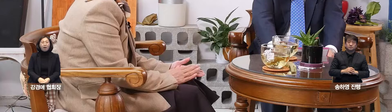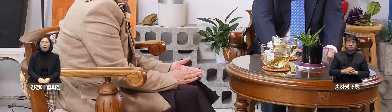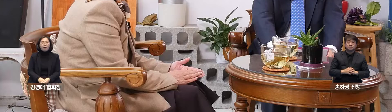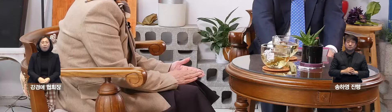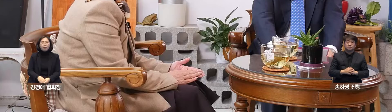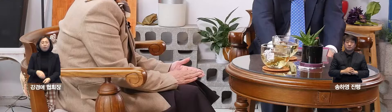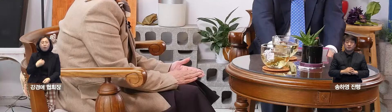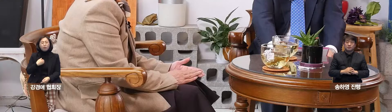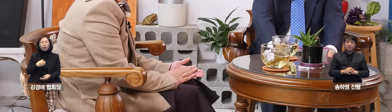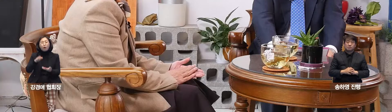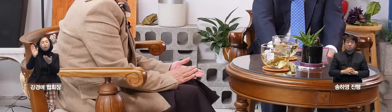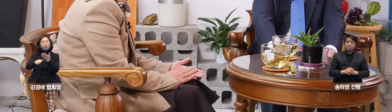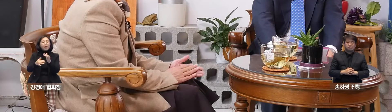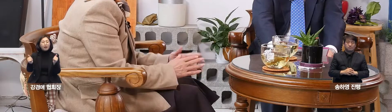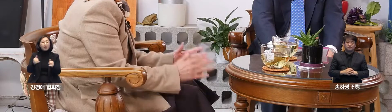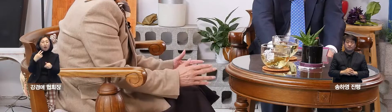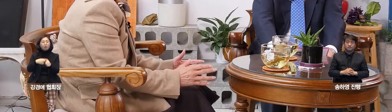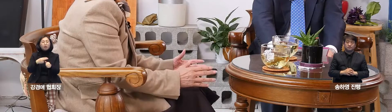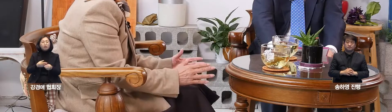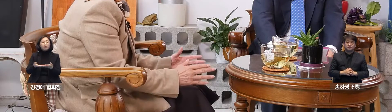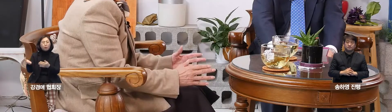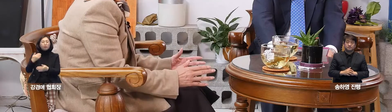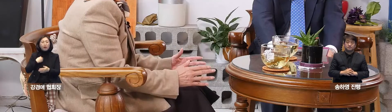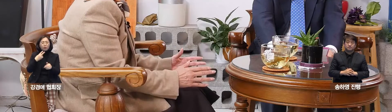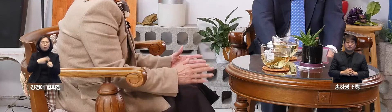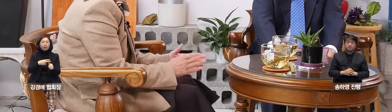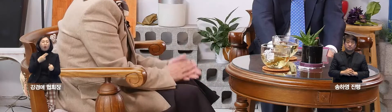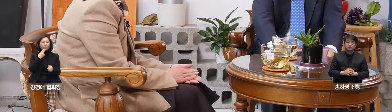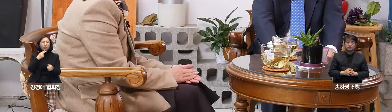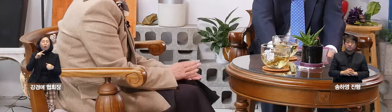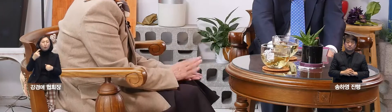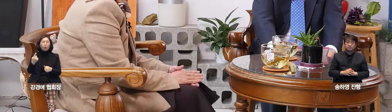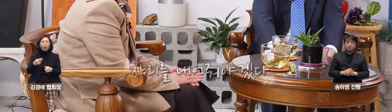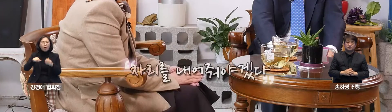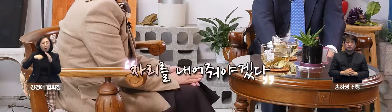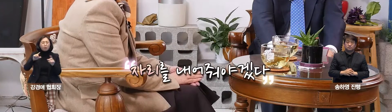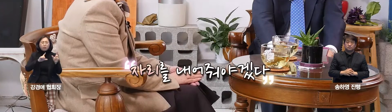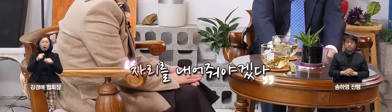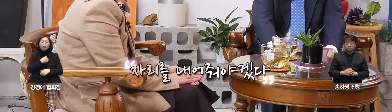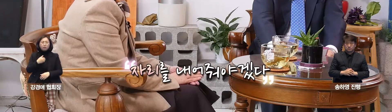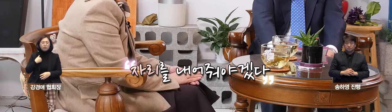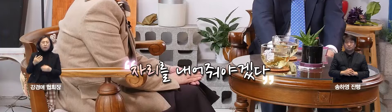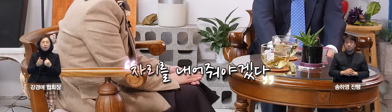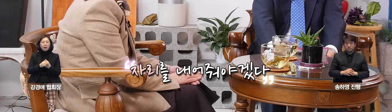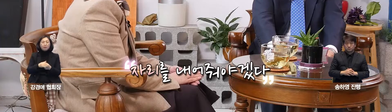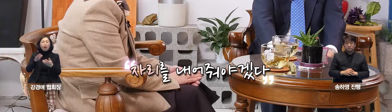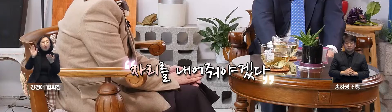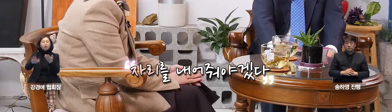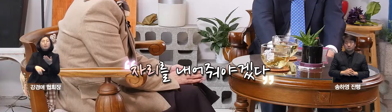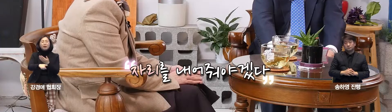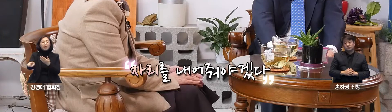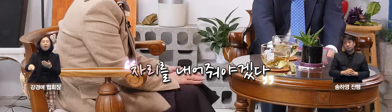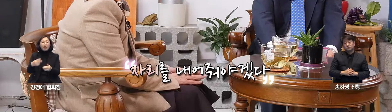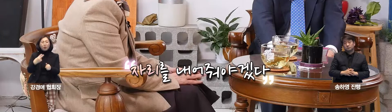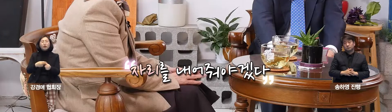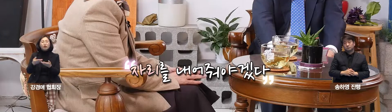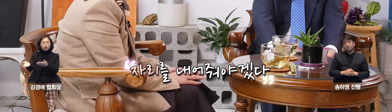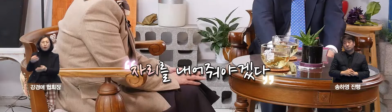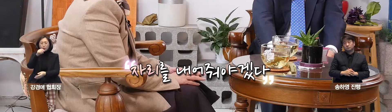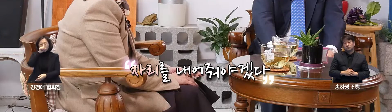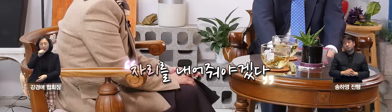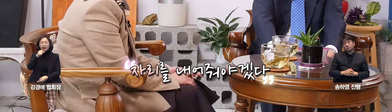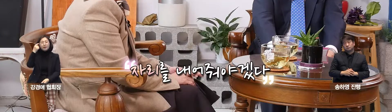그러면 후배들한테 나는 이거 안 해도 먹고 살 수 있는데 후배들한테 물려주는 게 맞겠다. 그 다음에 두 번째는